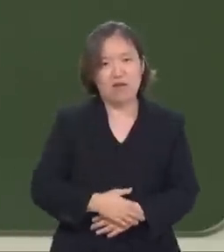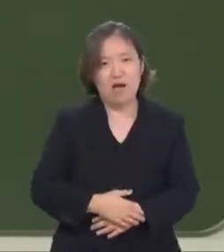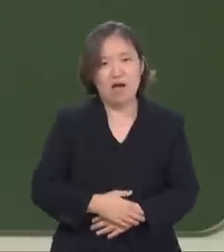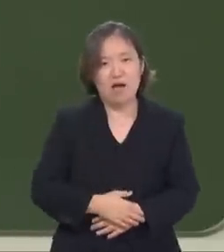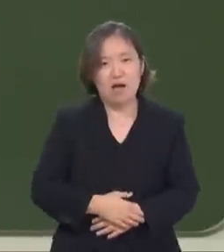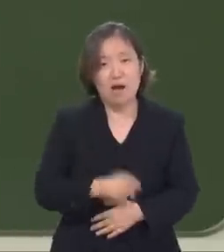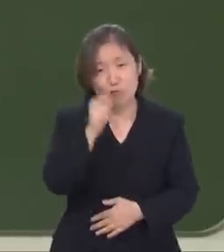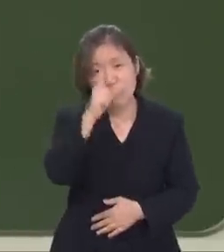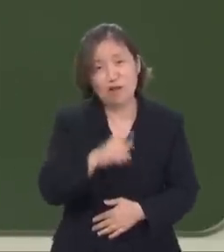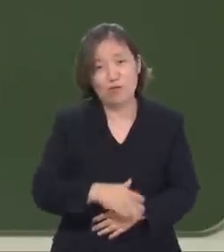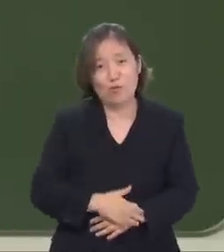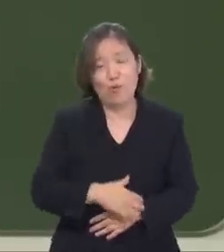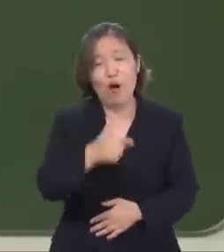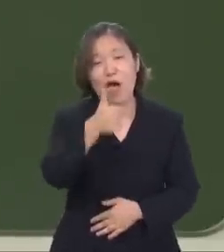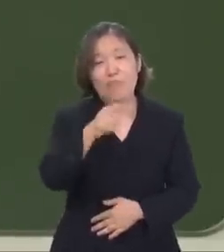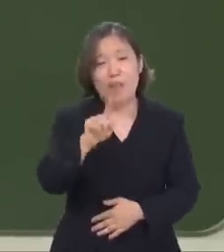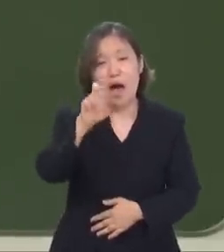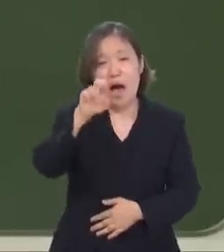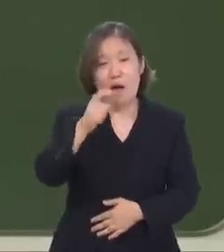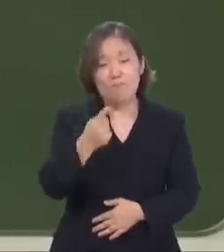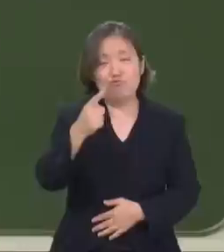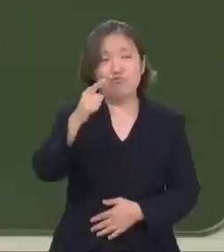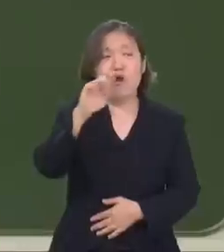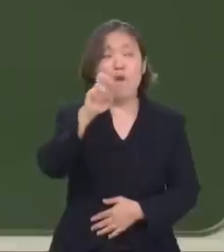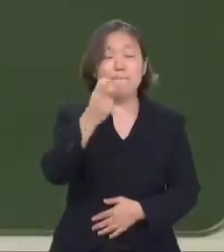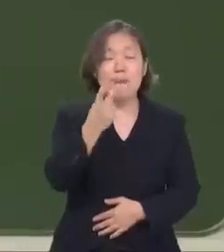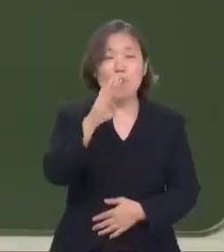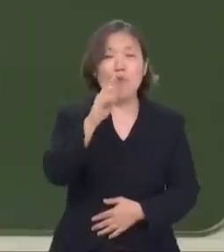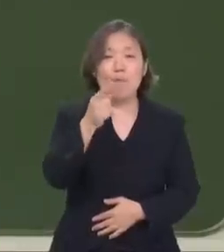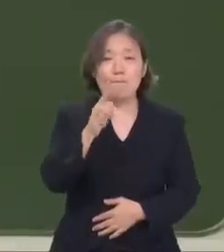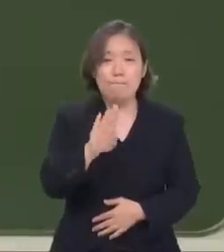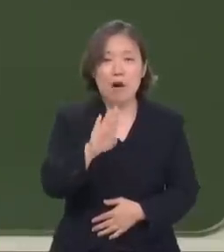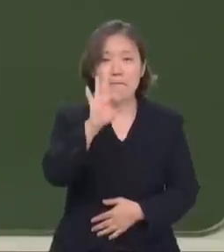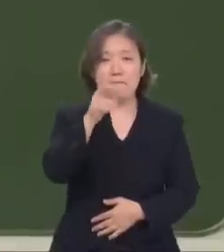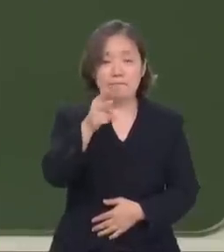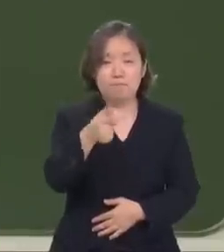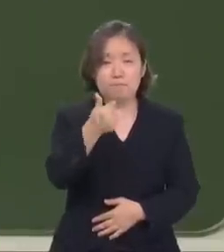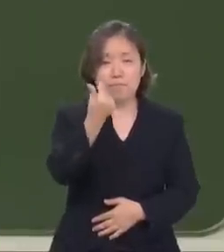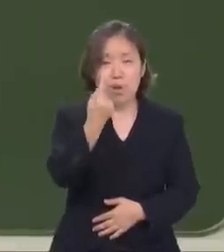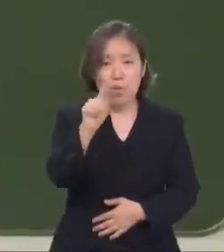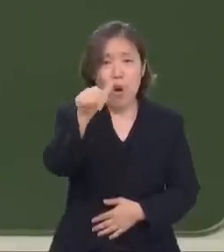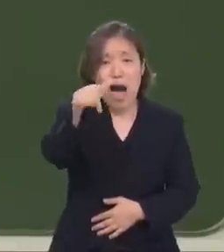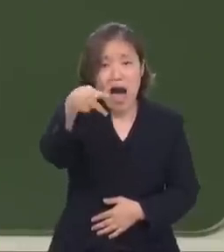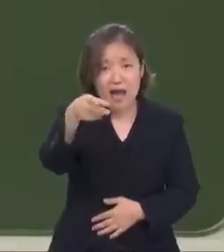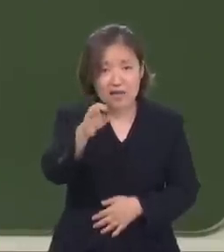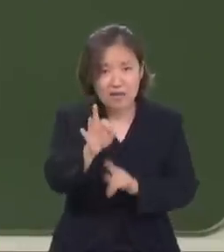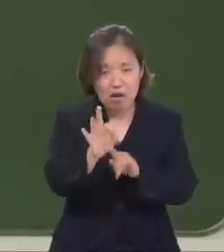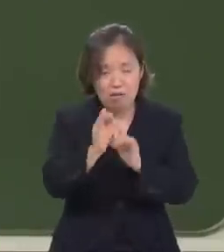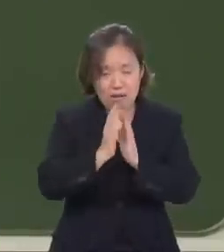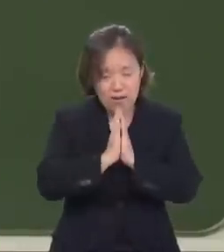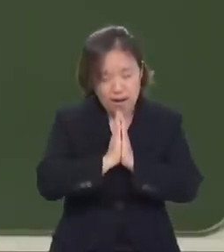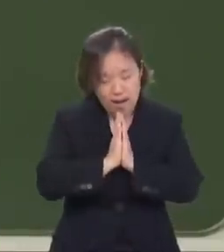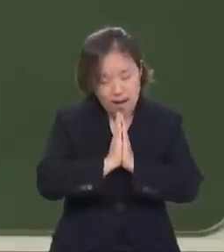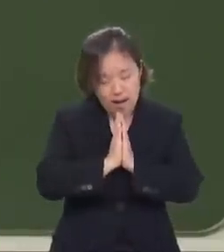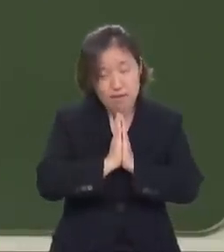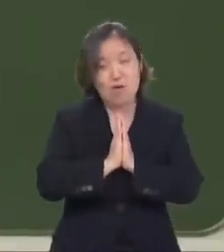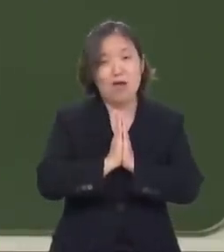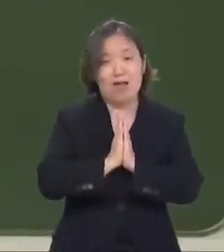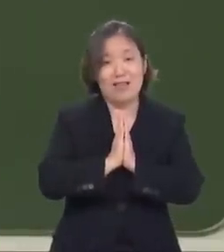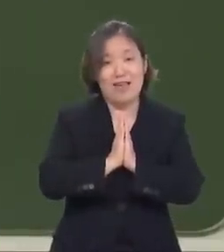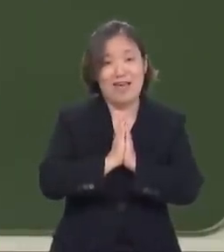나무묘법연화경이라고 부처님을 향해서 간절하게 간절하게 그